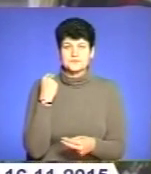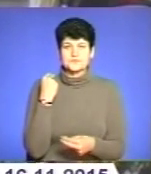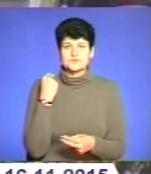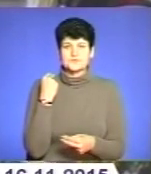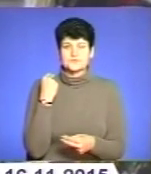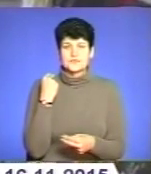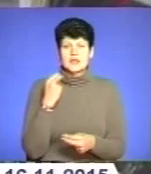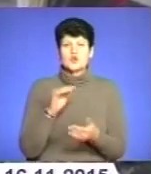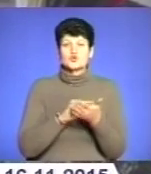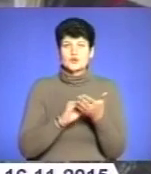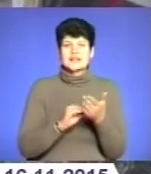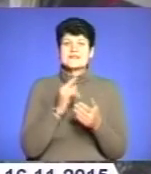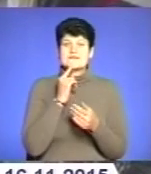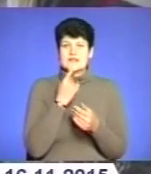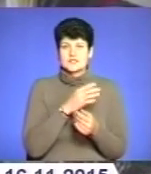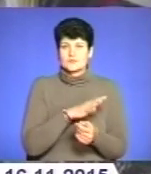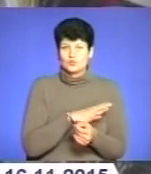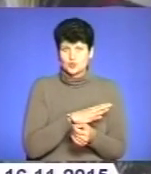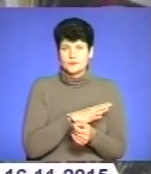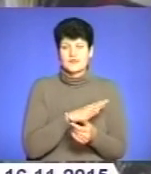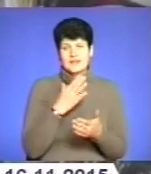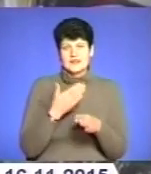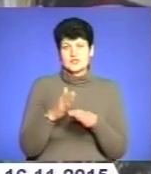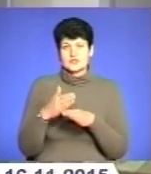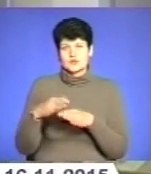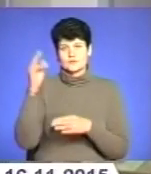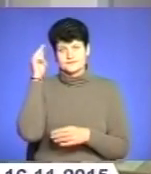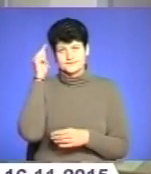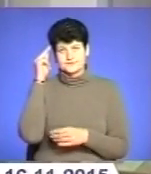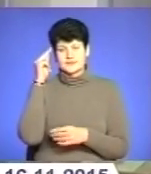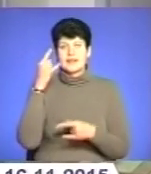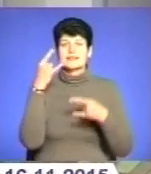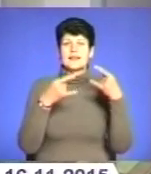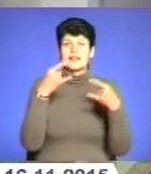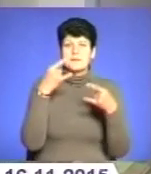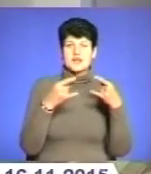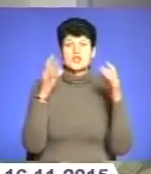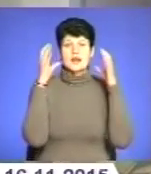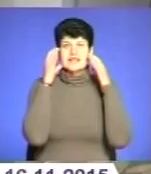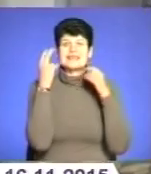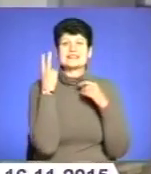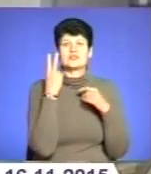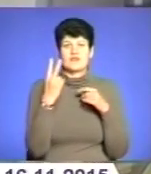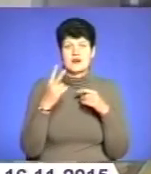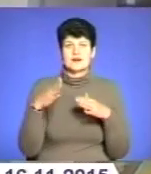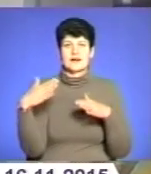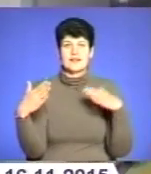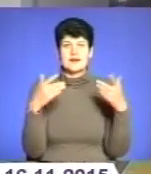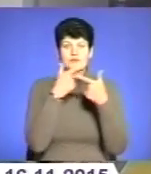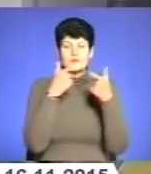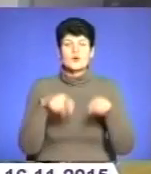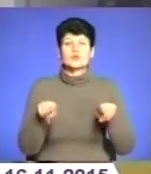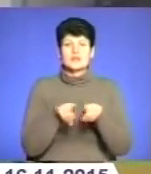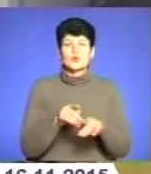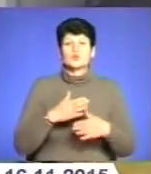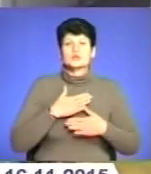З журналістом трошки важче було, але з часом навчився. Телебачення і радіо – два крила інформації. Ось так і в нас,